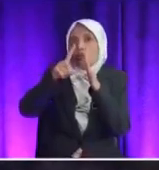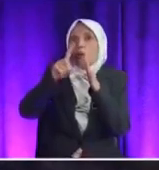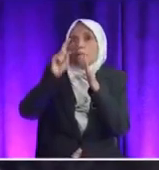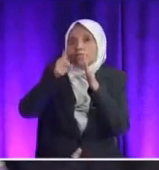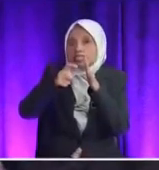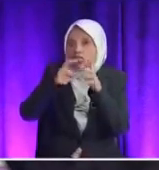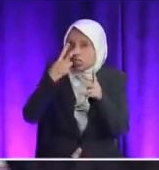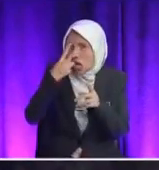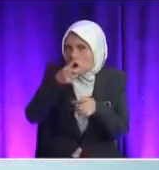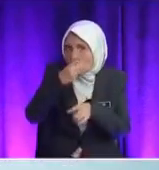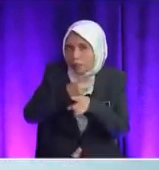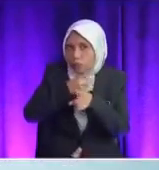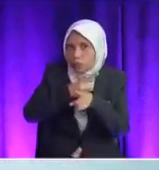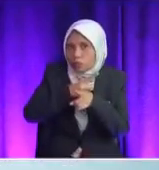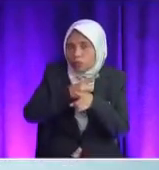wagune